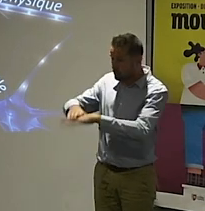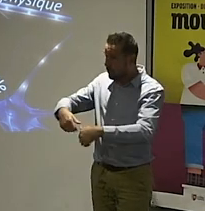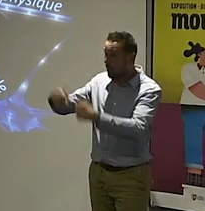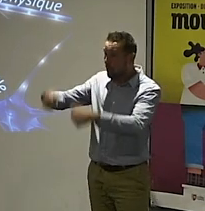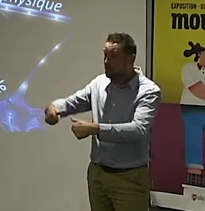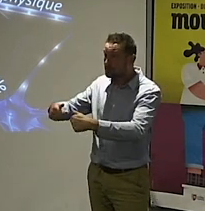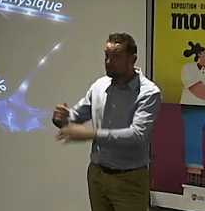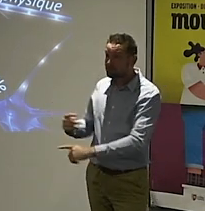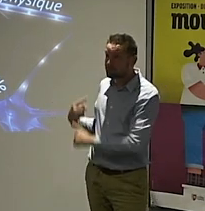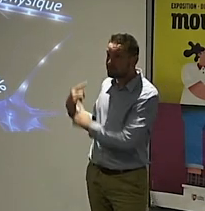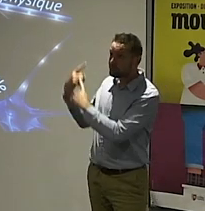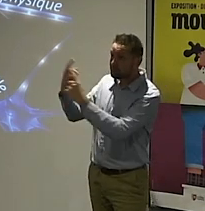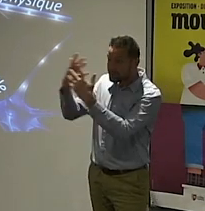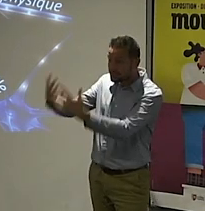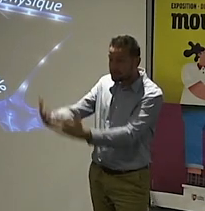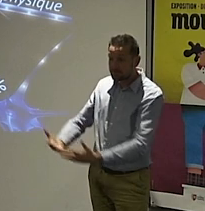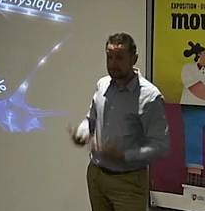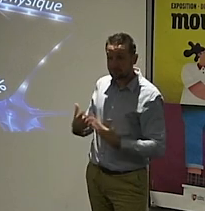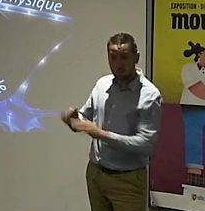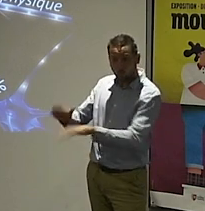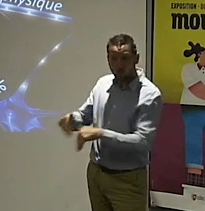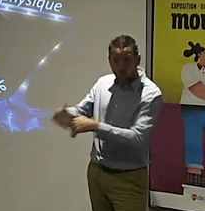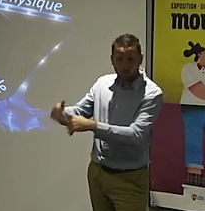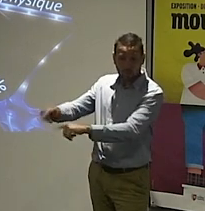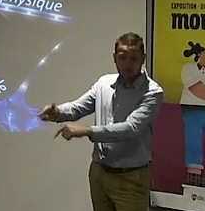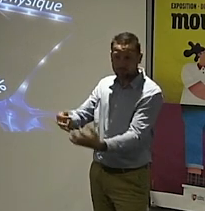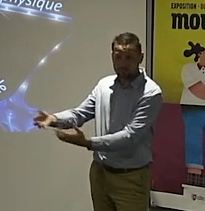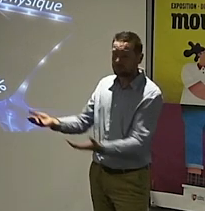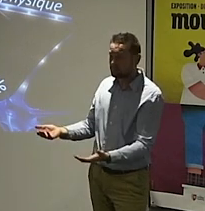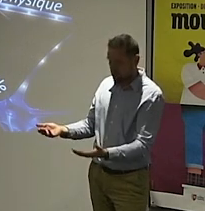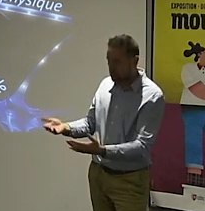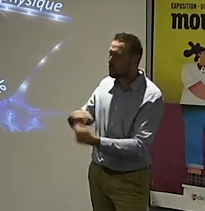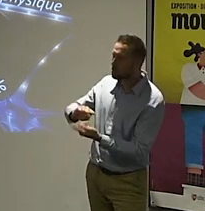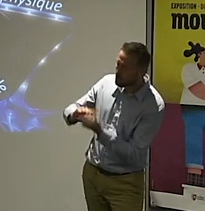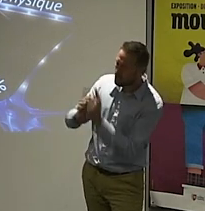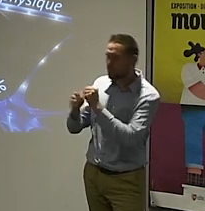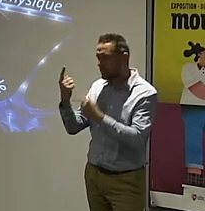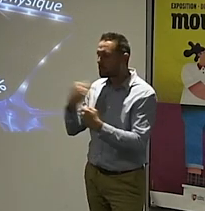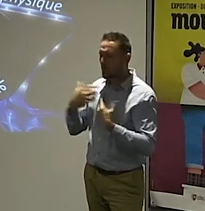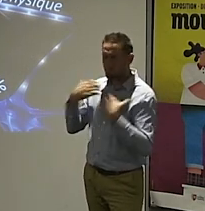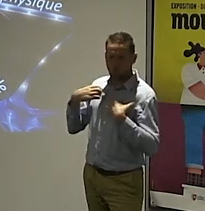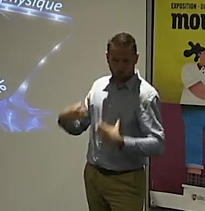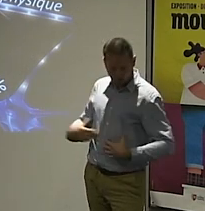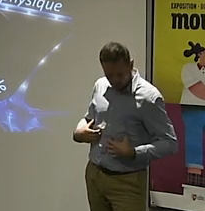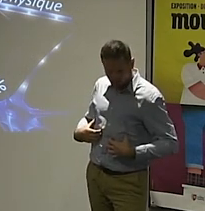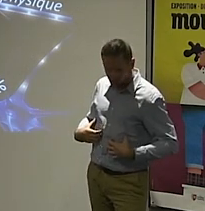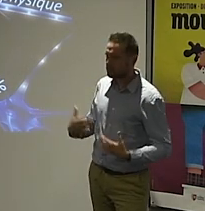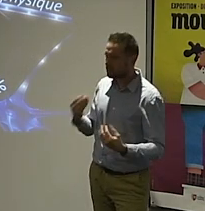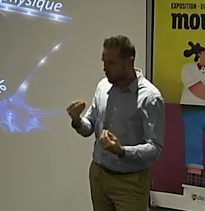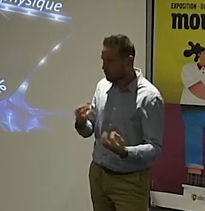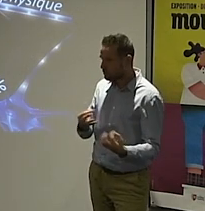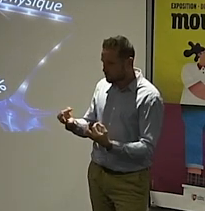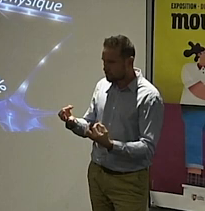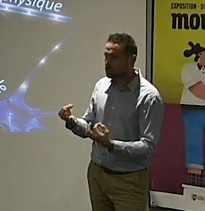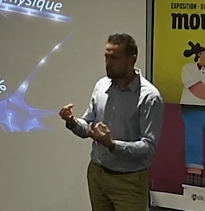Puis ma foi, ça fait 10 ans et j'y suis toujours. Et non seulement j'y suis rentrée comme adhérente, et je suis adhérente, mais au fur et à mesure